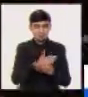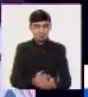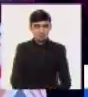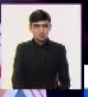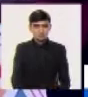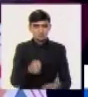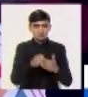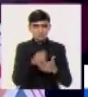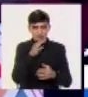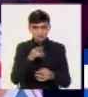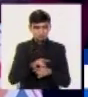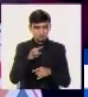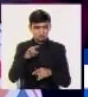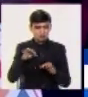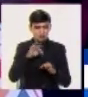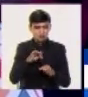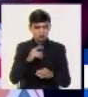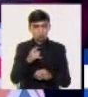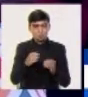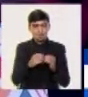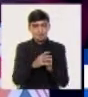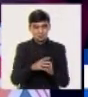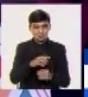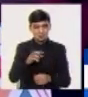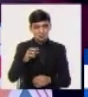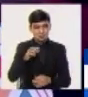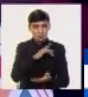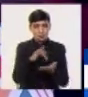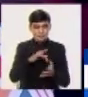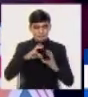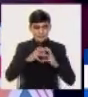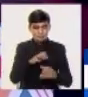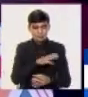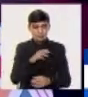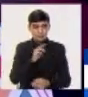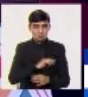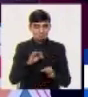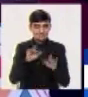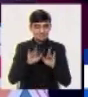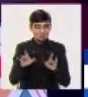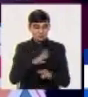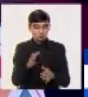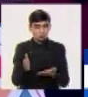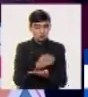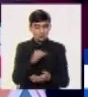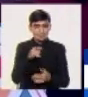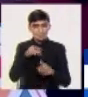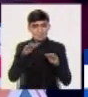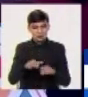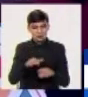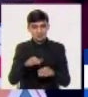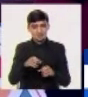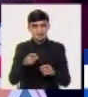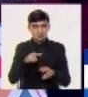До пандемии авиакомпания выполняла рейсы из 115 городов мира. Рабочие снимают сиденья с авиалайнеров. Теперь на этом месте стека